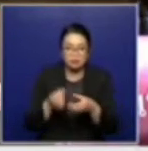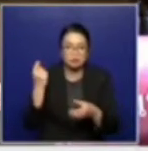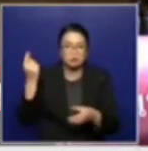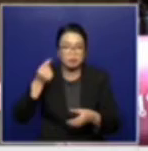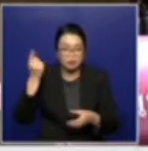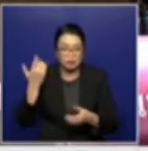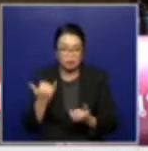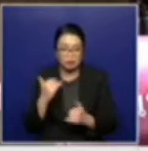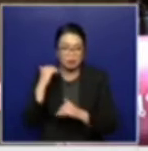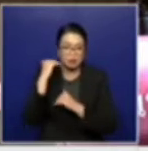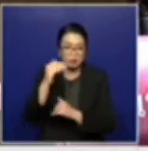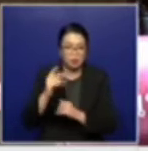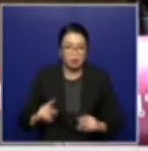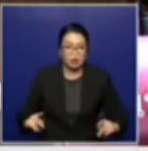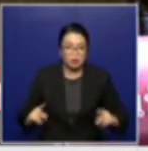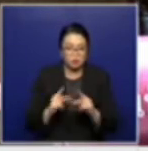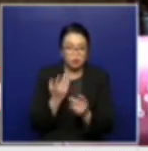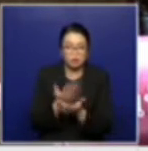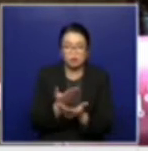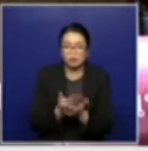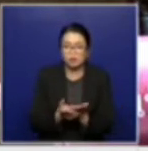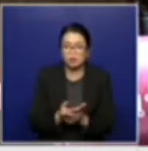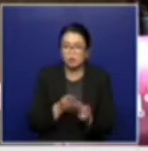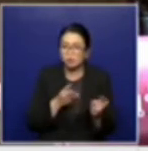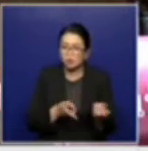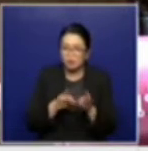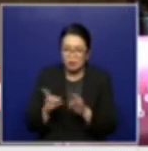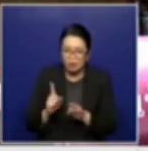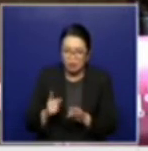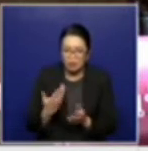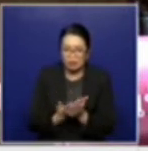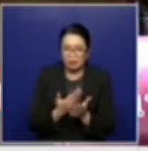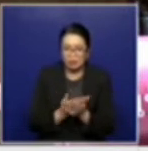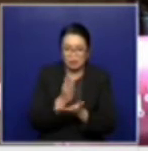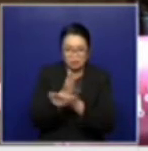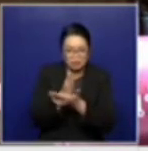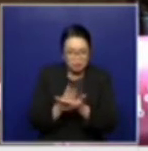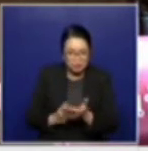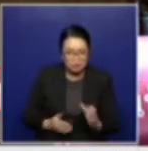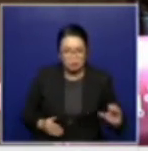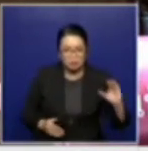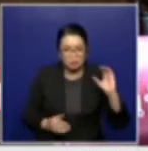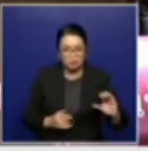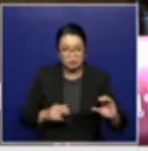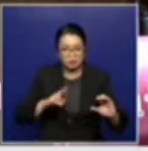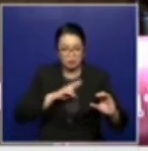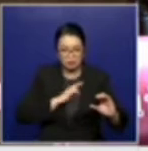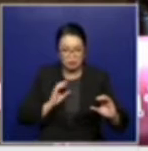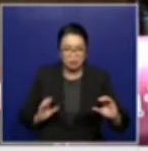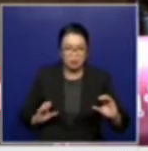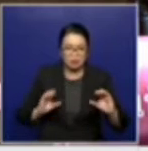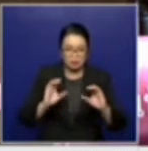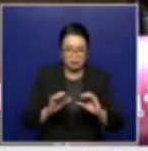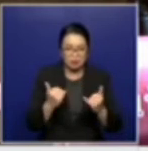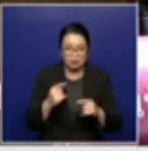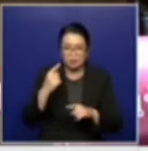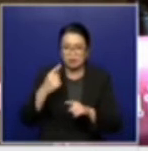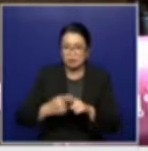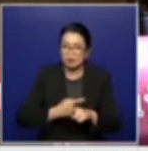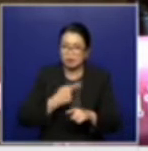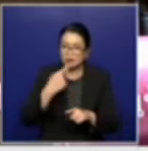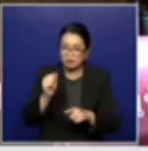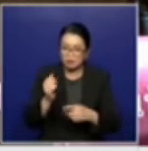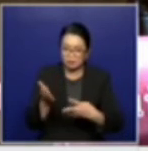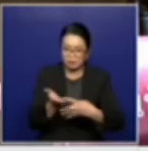คลังนี่ต้องไปออกเกณฑ์มาว่าจะต้องทำอย่างไรคาดว่าในต้นเดือนตุลาคมนี้โครง